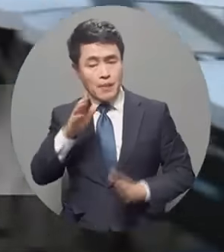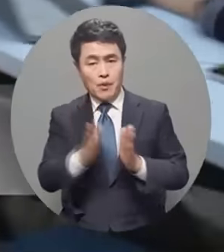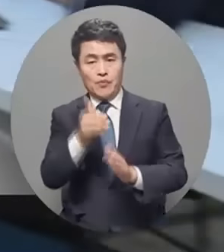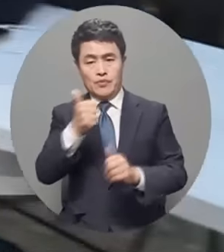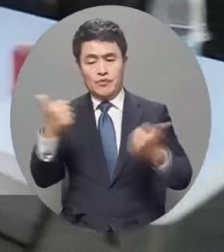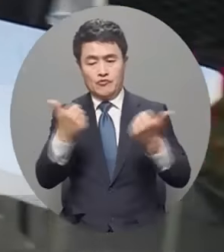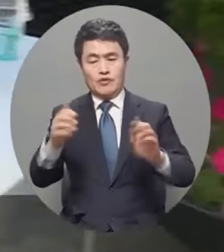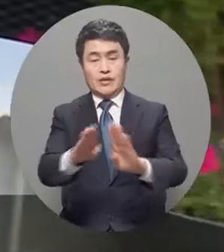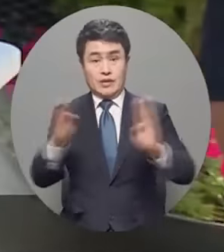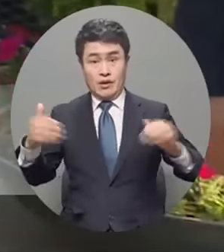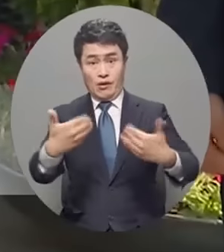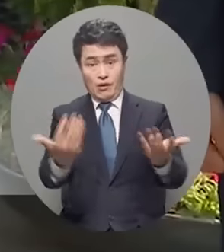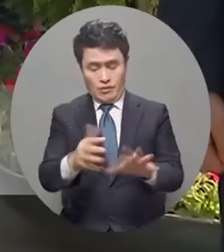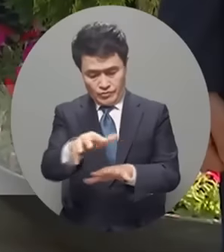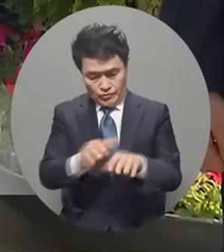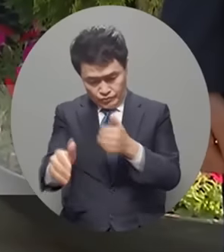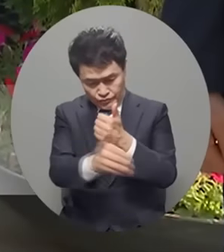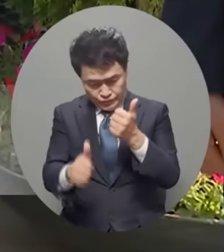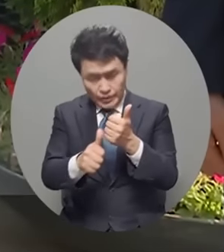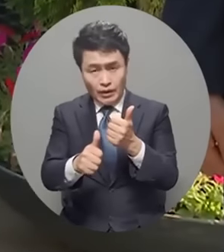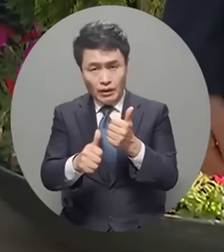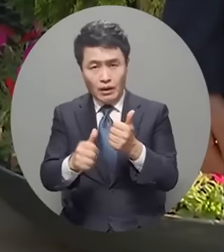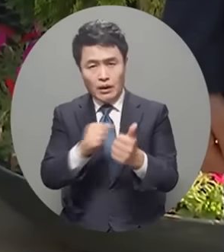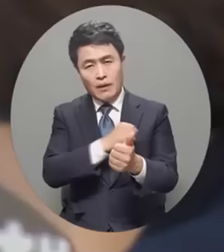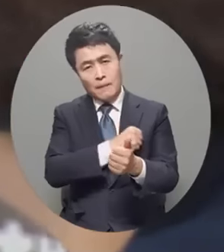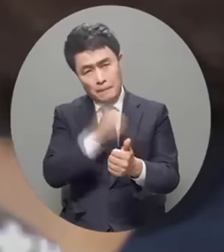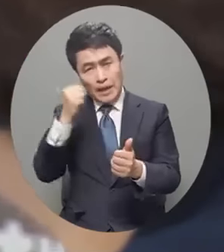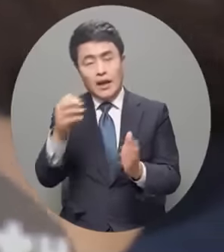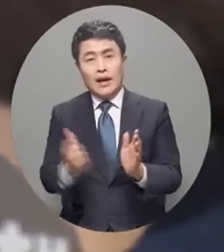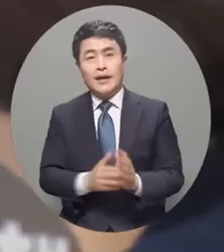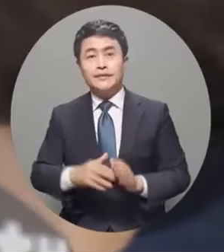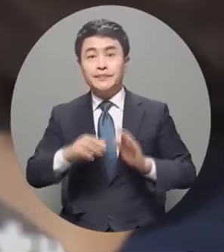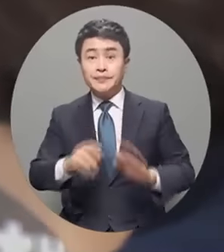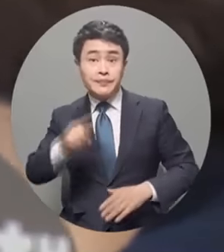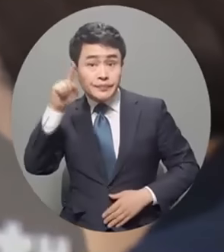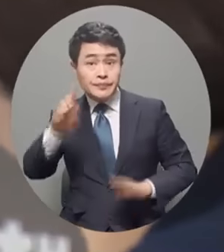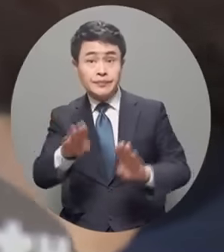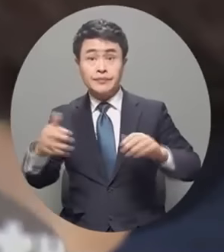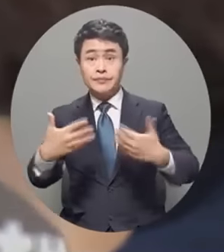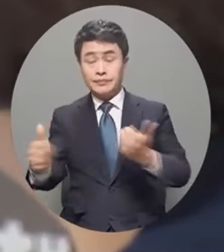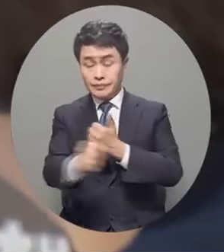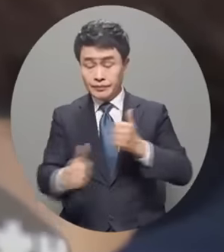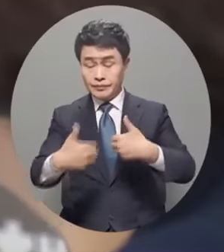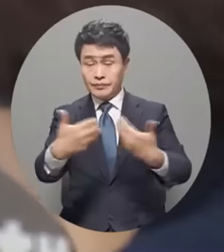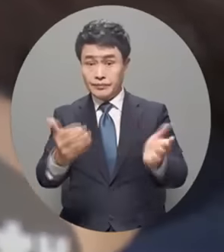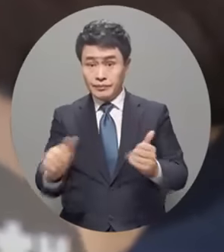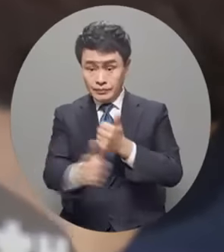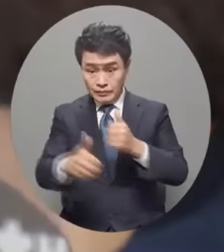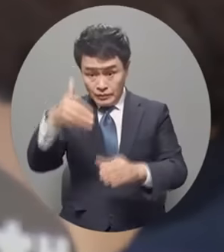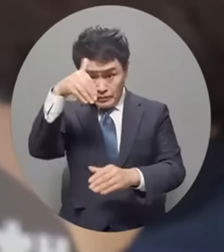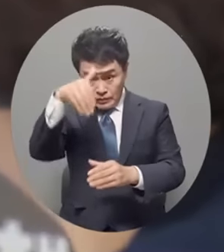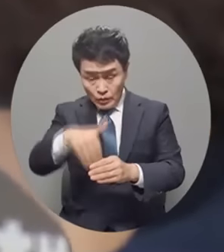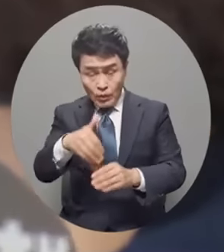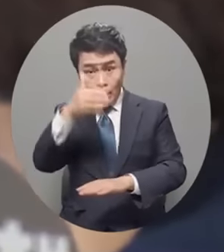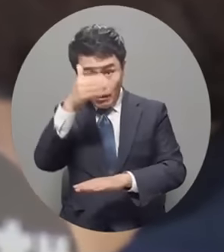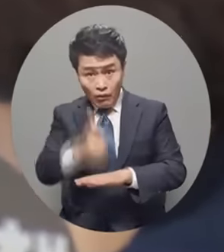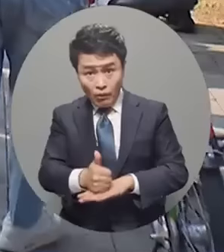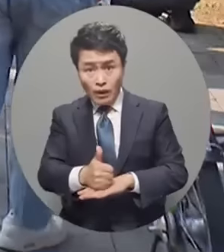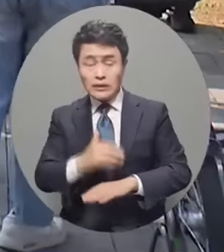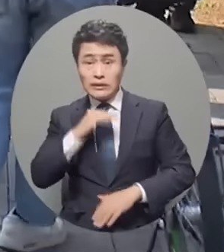열어 원구성안을 처리할 수밖에 없다고 밝혔습니다. 내일 열릴 국민의힘 의원총회 결과를 끝까지